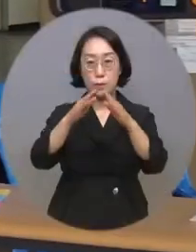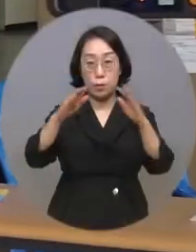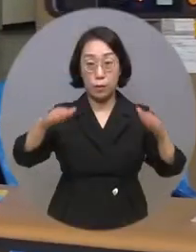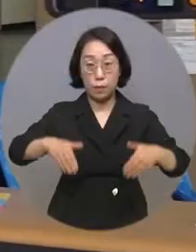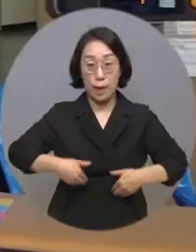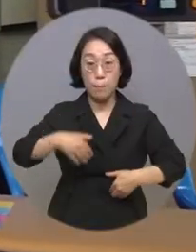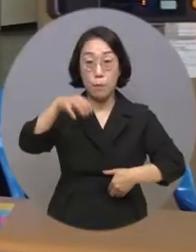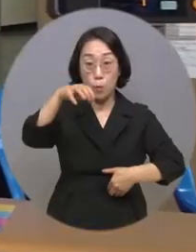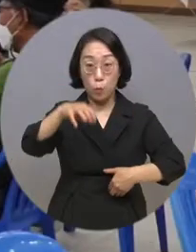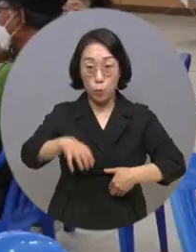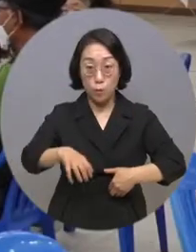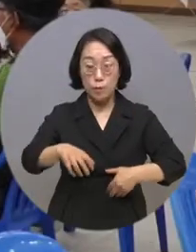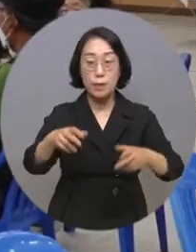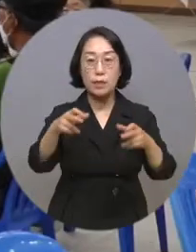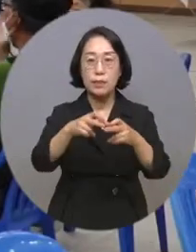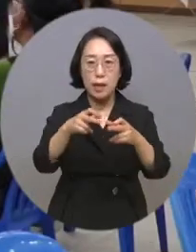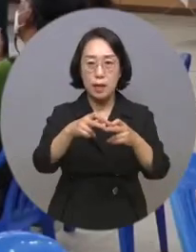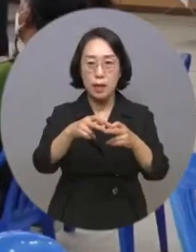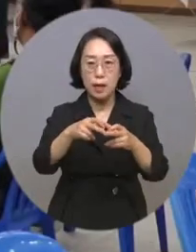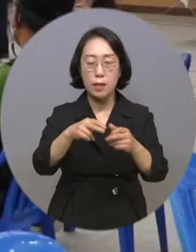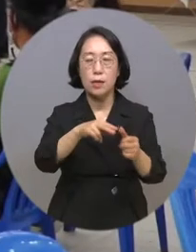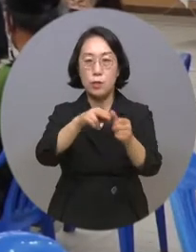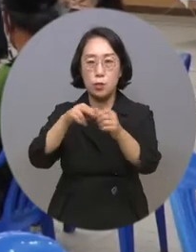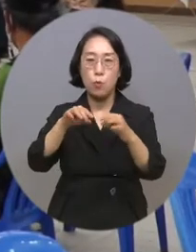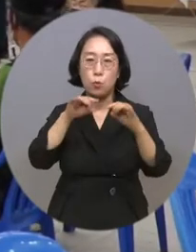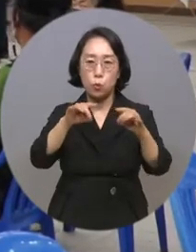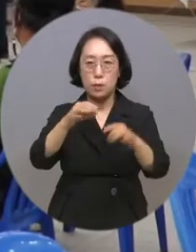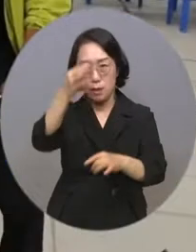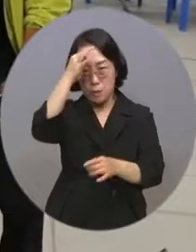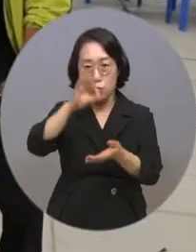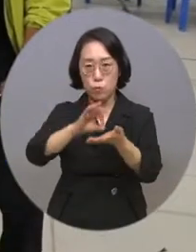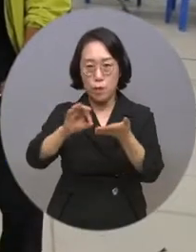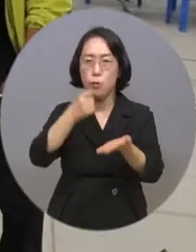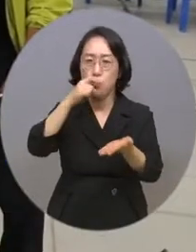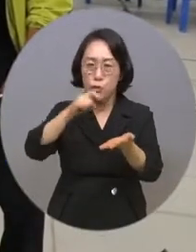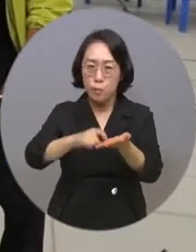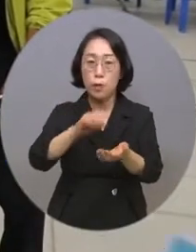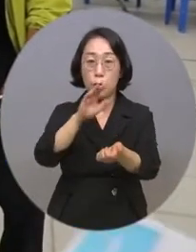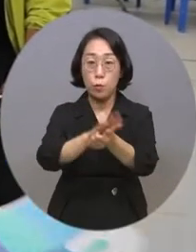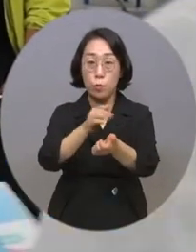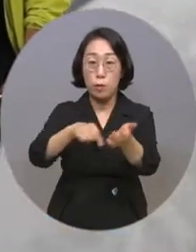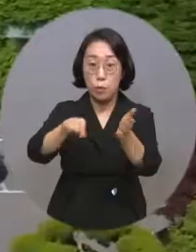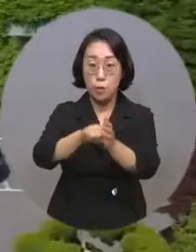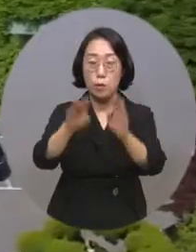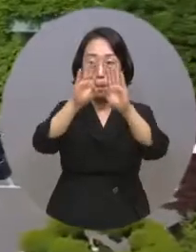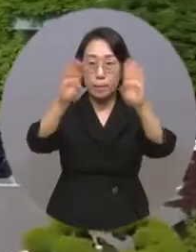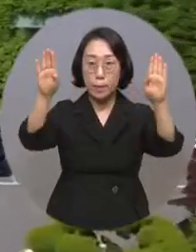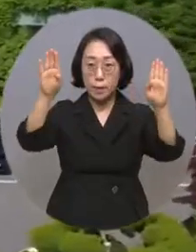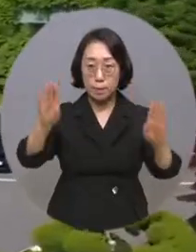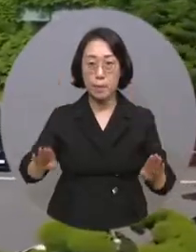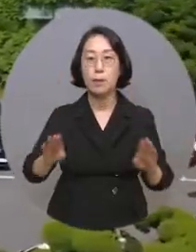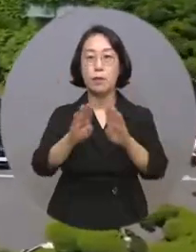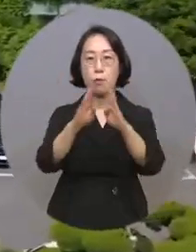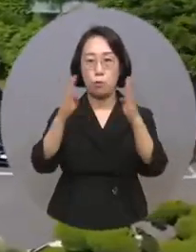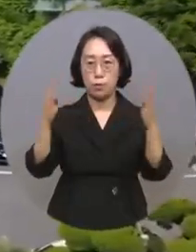전남도는 장애인이 정보통신기술에 쉽게 접근할 수 있도록 정보통신 보조기기 체험 전시회를 개최했습니다.